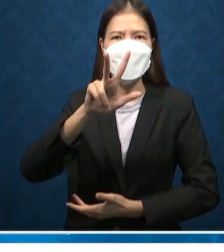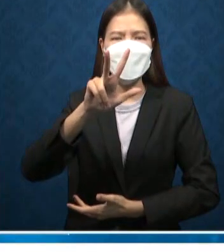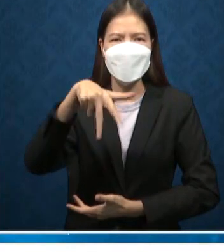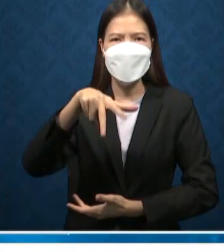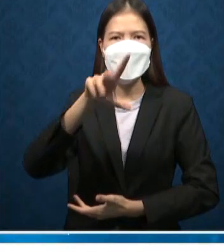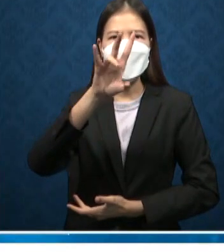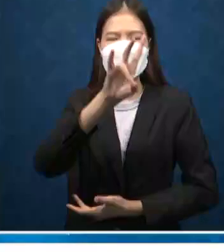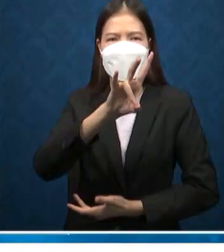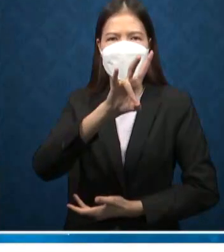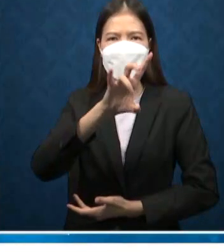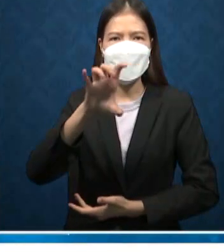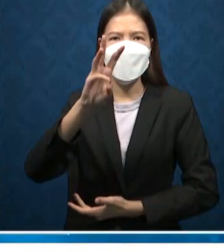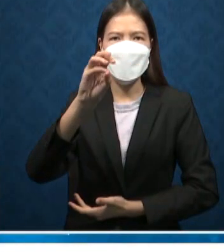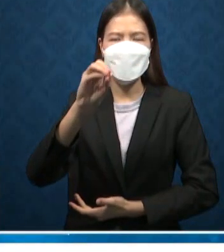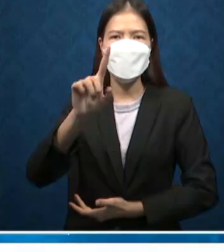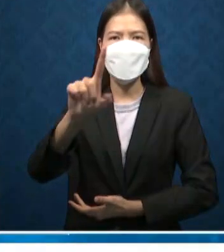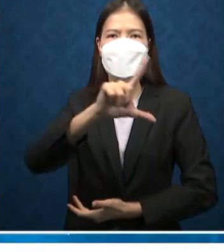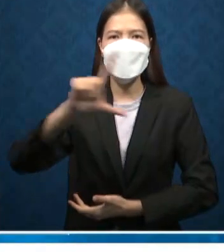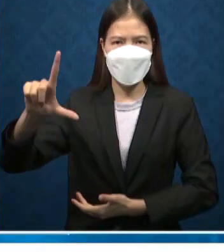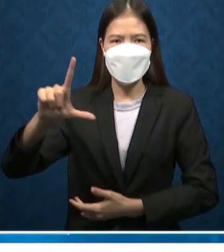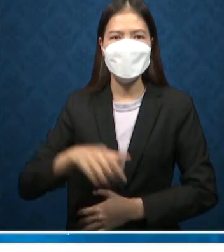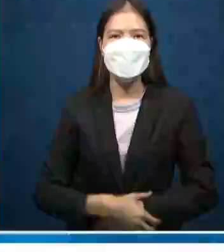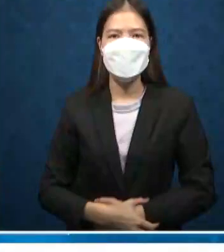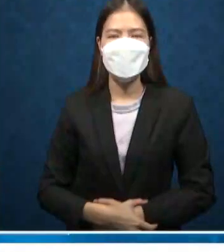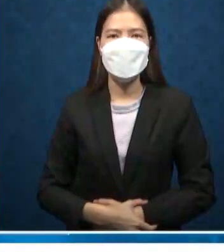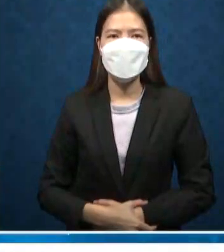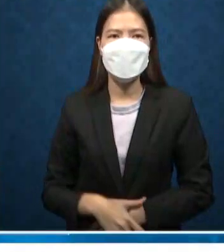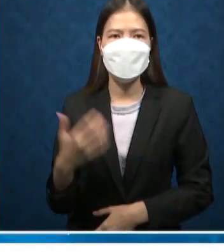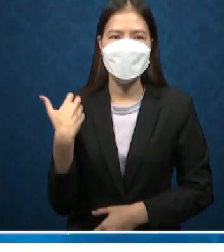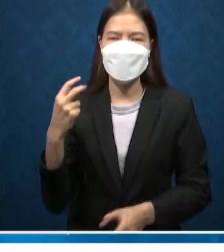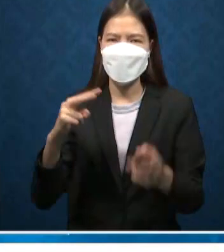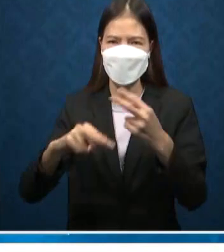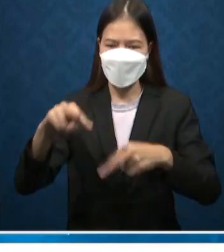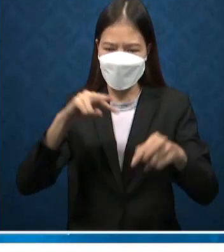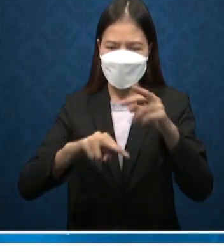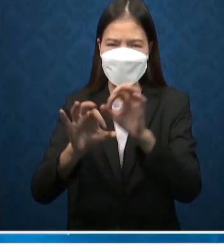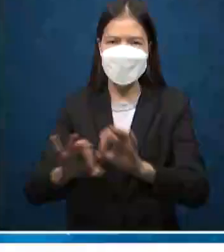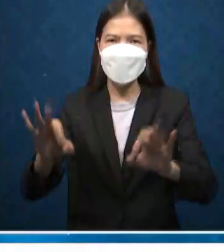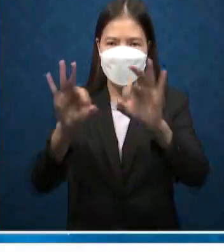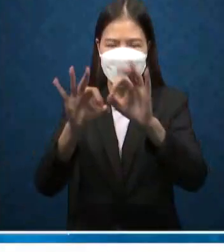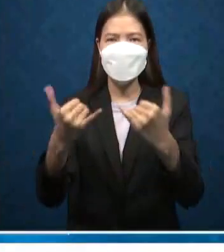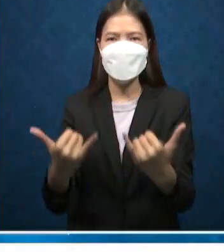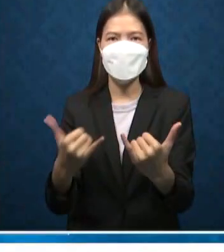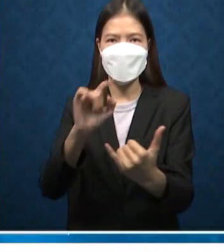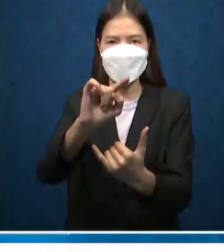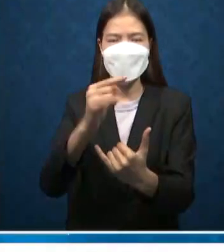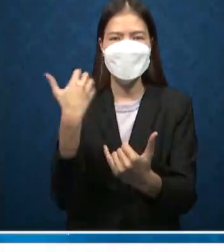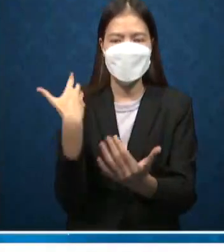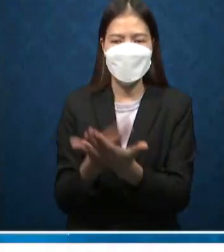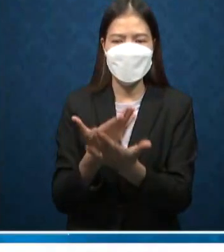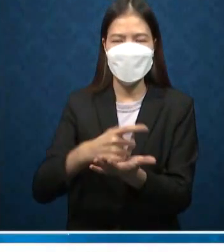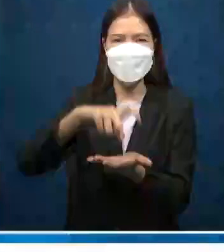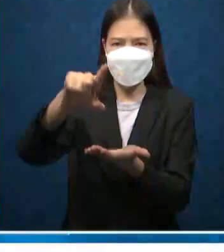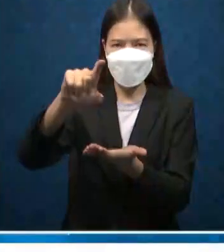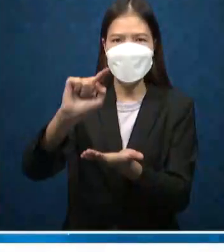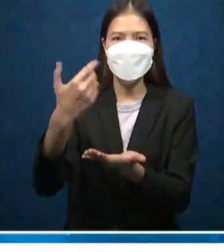33,761 ล้านบาทนะครับในรายการที่สำคัญที่เรากำลังพิจารณาอยู่ในเรื่องของการโอนงบประมาณใน